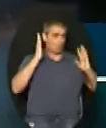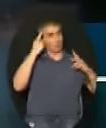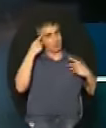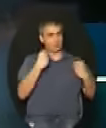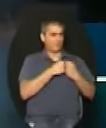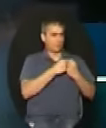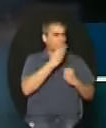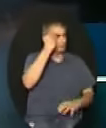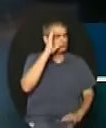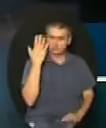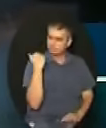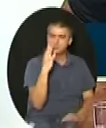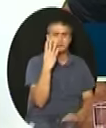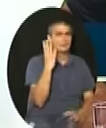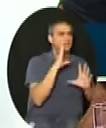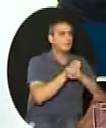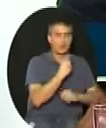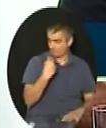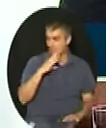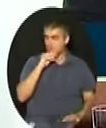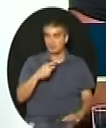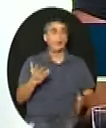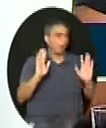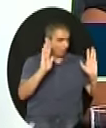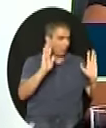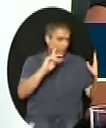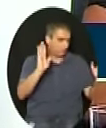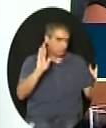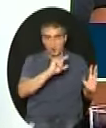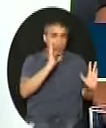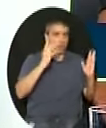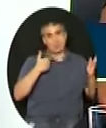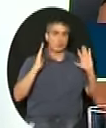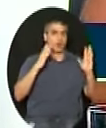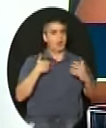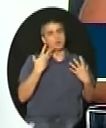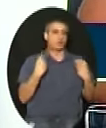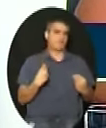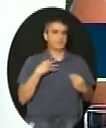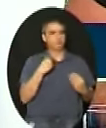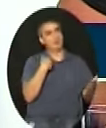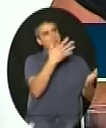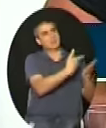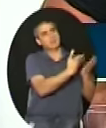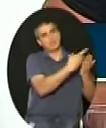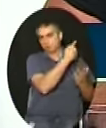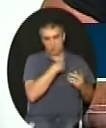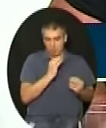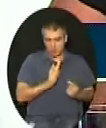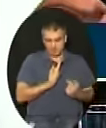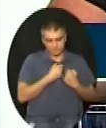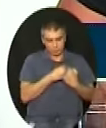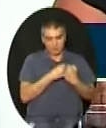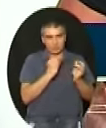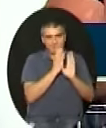טוב להתמודד, בואו נזכור מה שהיה כאן ביום רביעי בלילה. עוד מעט נדבר על זה. אז אני לא יודע אם אנחנו כל כך מספיק טובים כדי לתת עצות, כי אנחנו לא התמודדנו